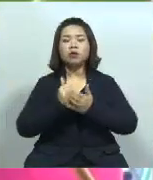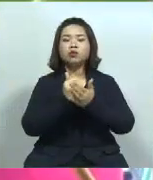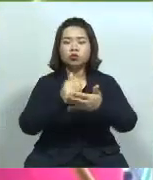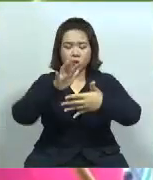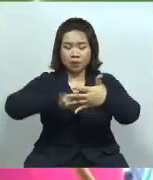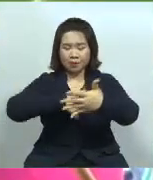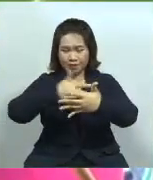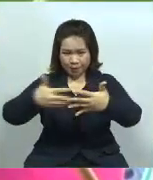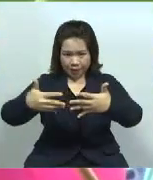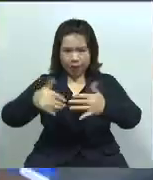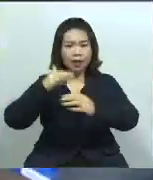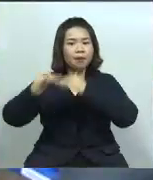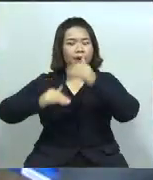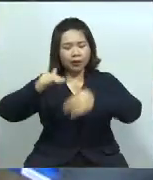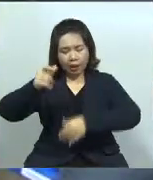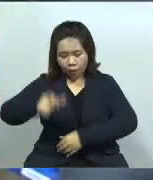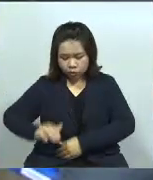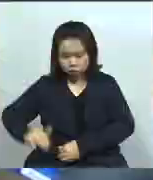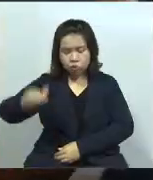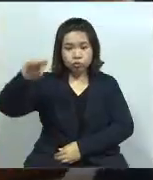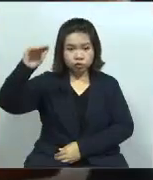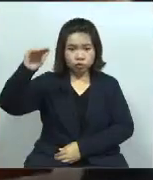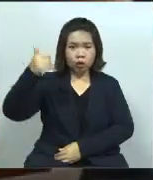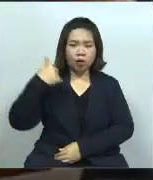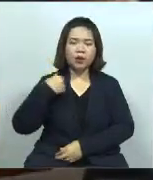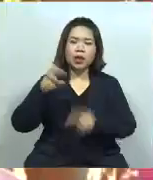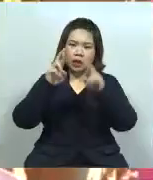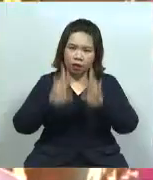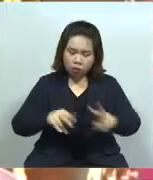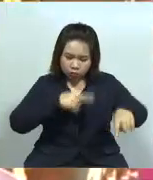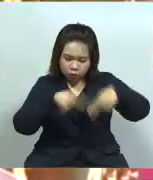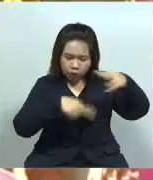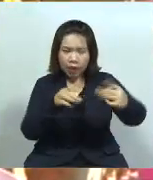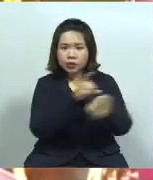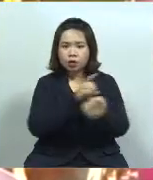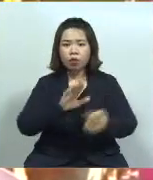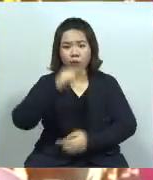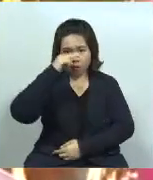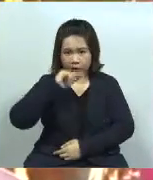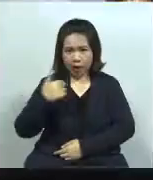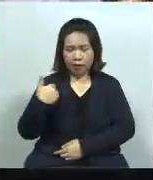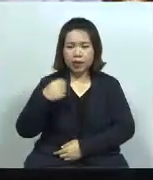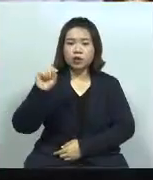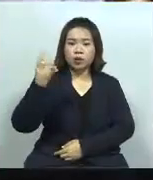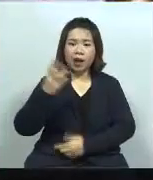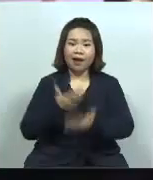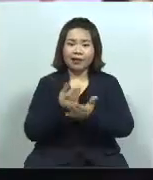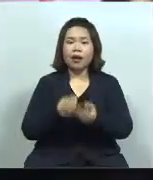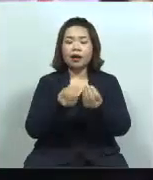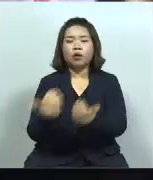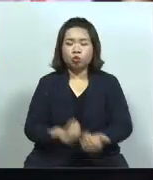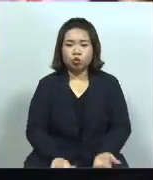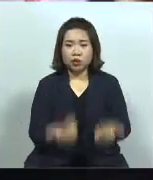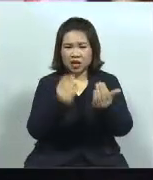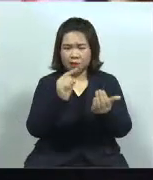การการพัฒนาคนตลอดช่วงชีวิตเป็นการสร้างระบบคุ้มครองทางสังคมไทยจะสวัสดิการเงินอุดหนุนให้เด็กแรกเกิดในคร